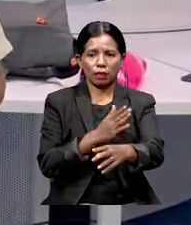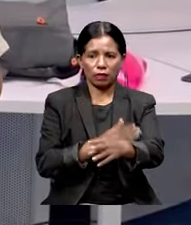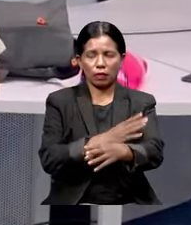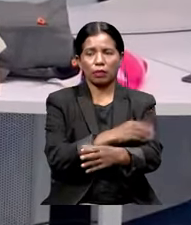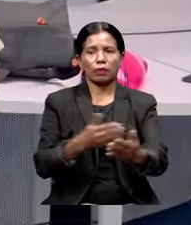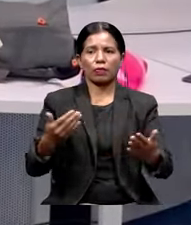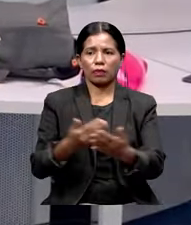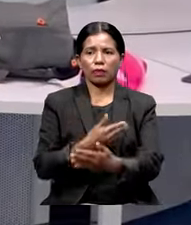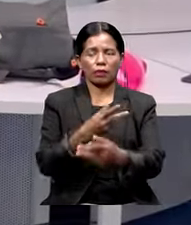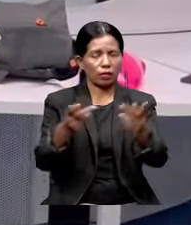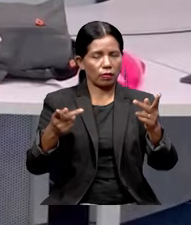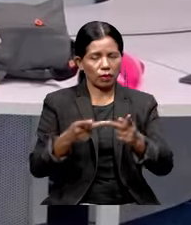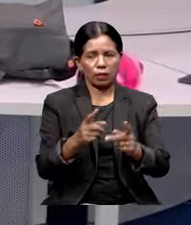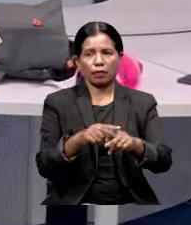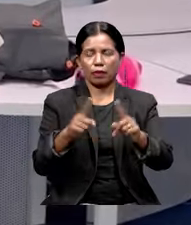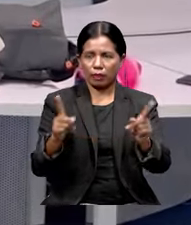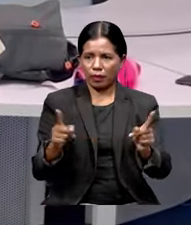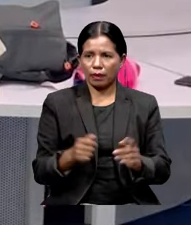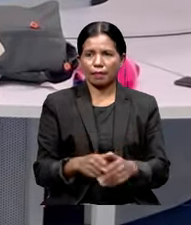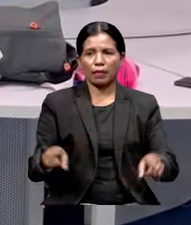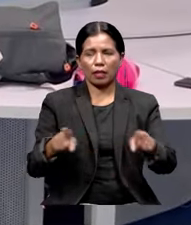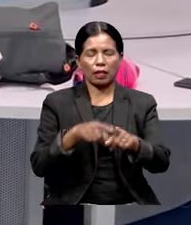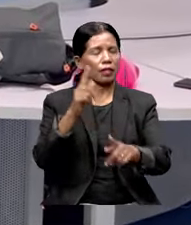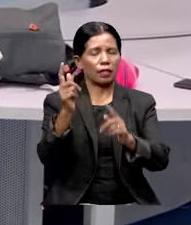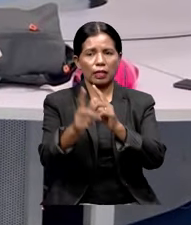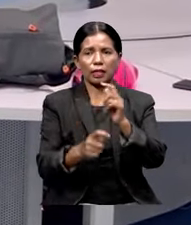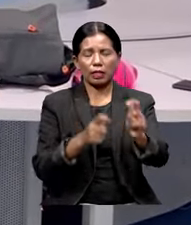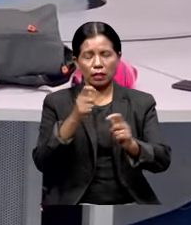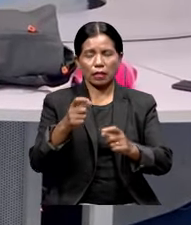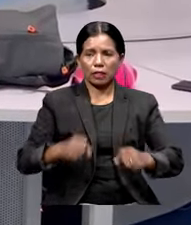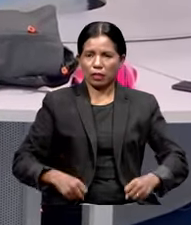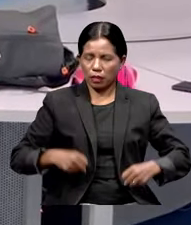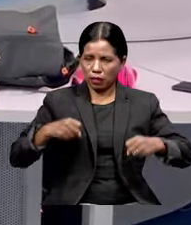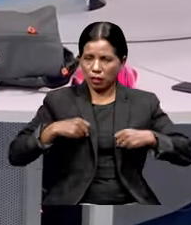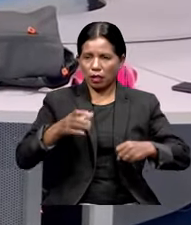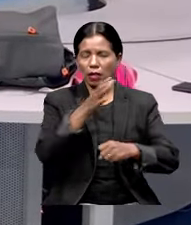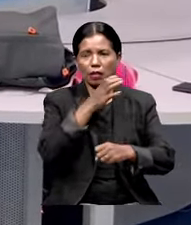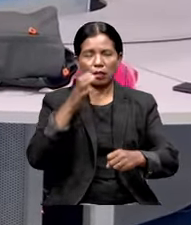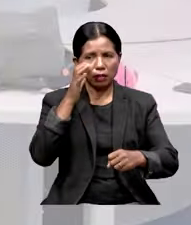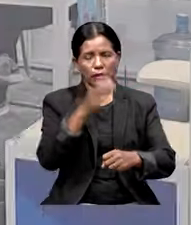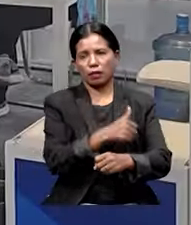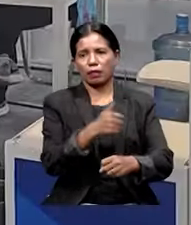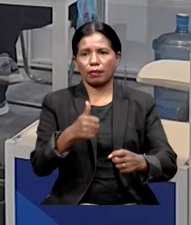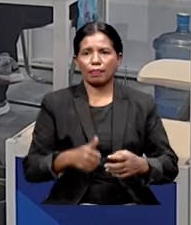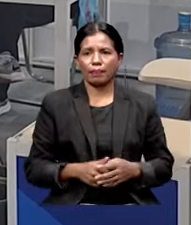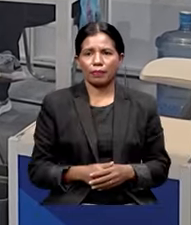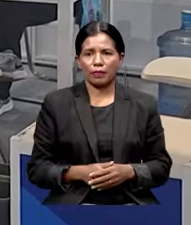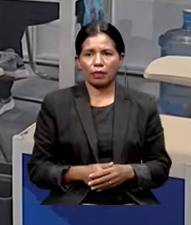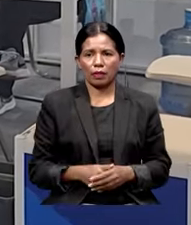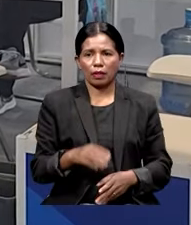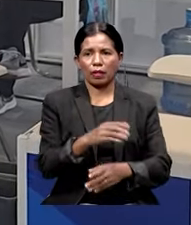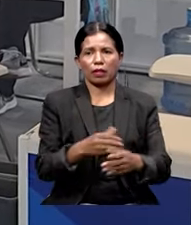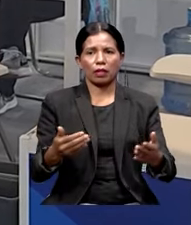inovasaung iha area oyoy. Hanesang teknologia saudi agricultura no seluta. Dia convinde